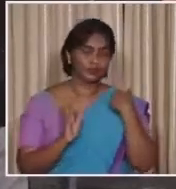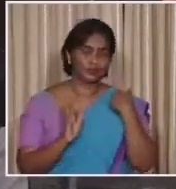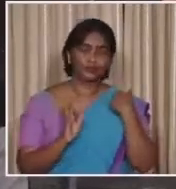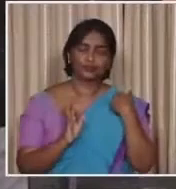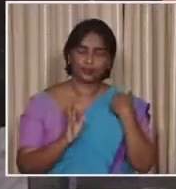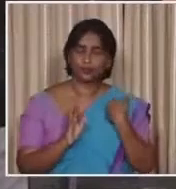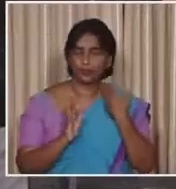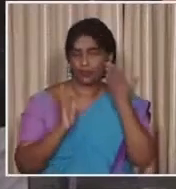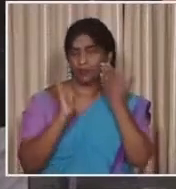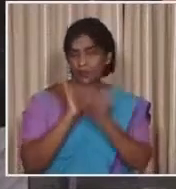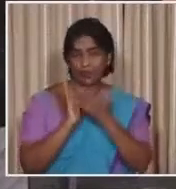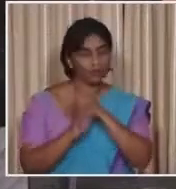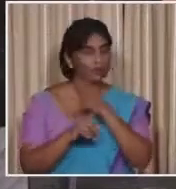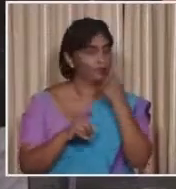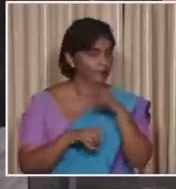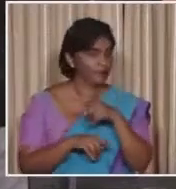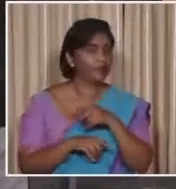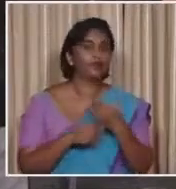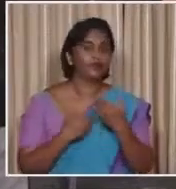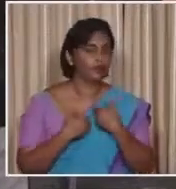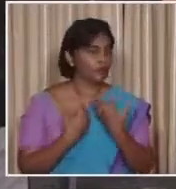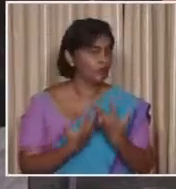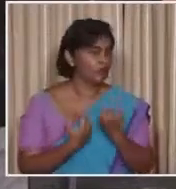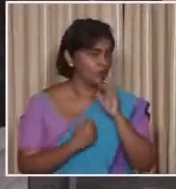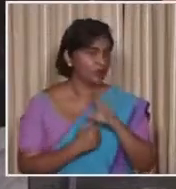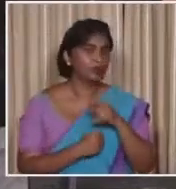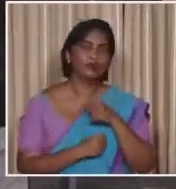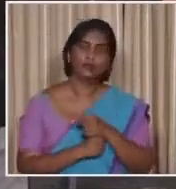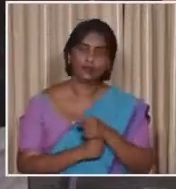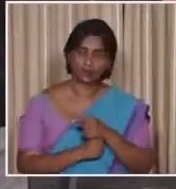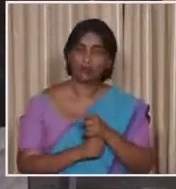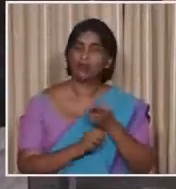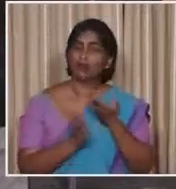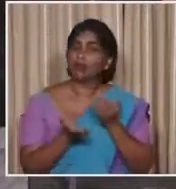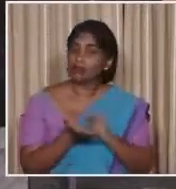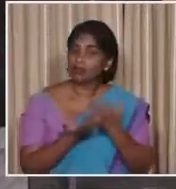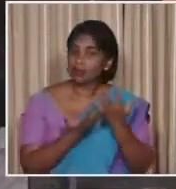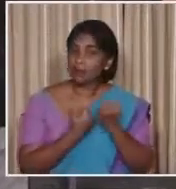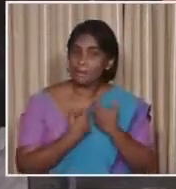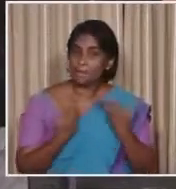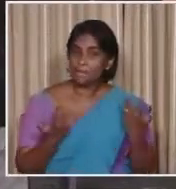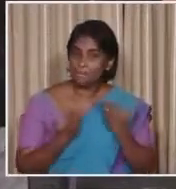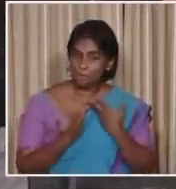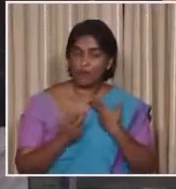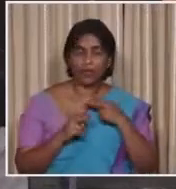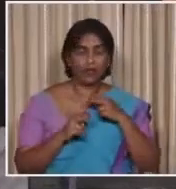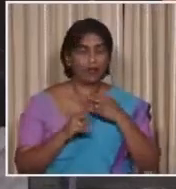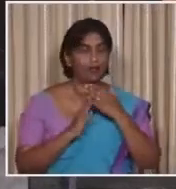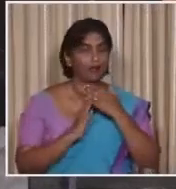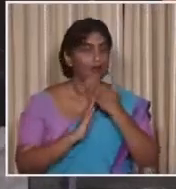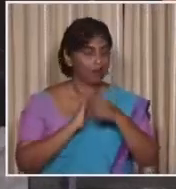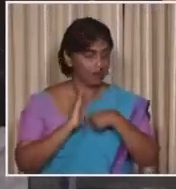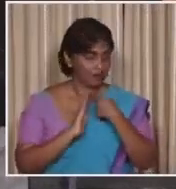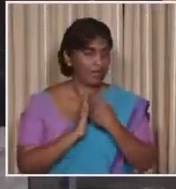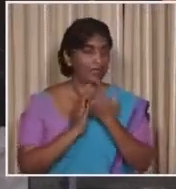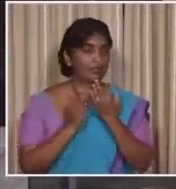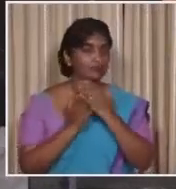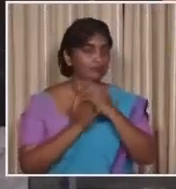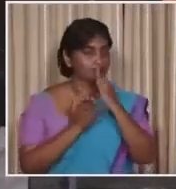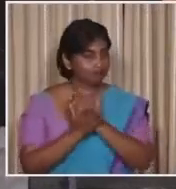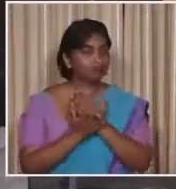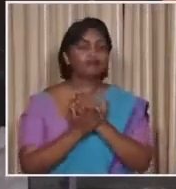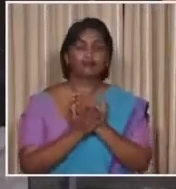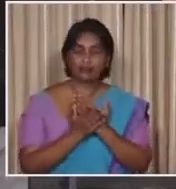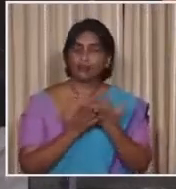கருதுகின்றோம். எனவே எங்களுக்கு தேவை மீளப்பெற முடியாத ஒரு சமஷ்டி என்பதை நாங்கள் மீண்டும் மீண்டும்